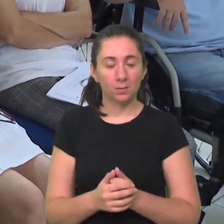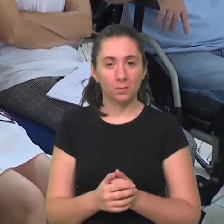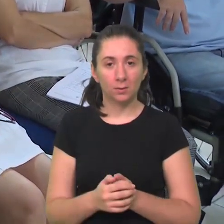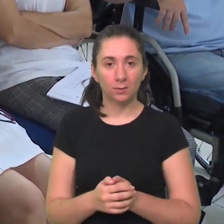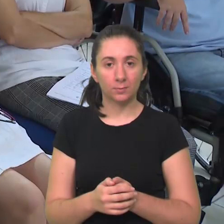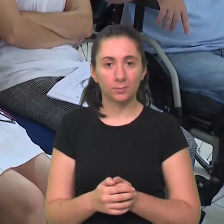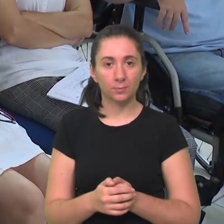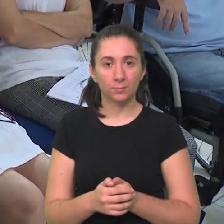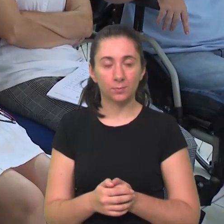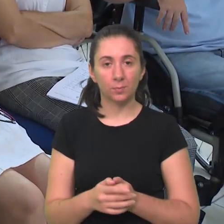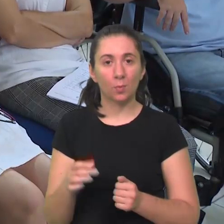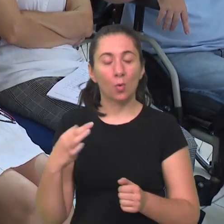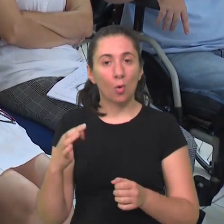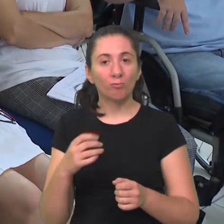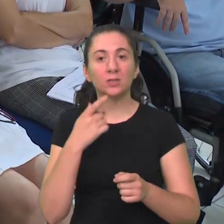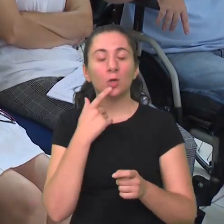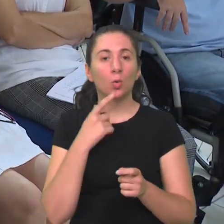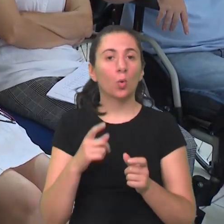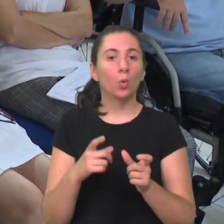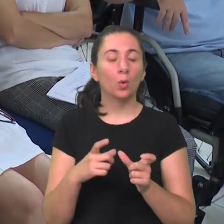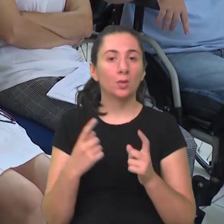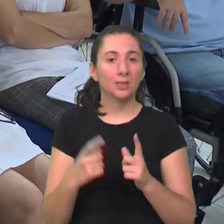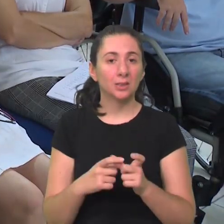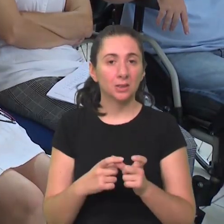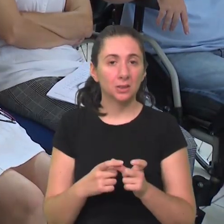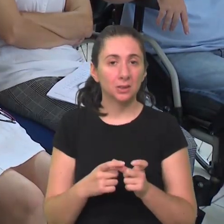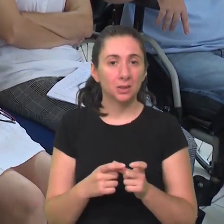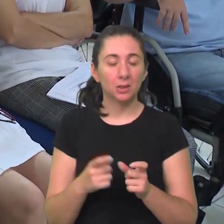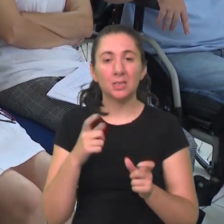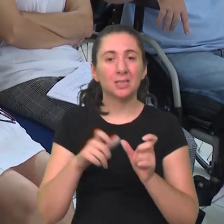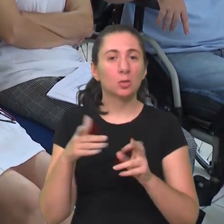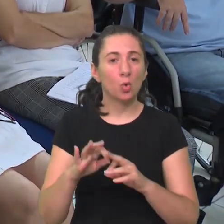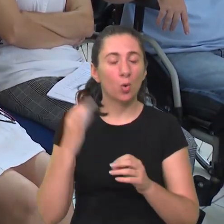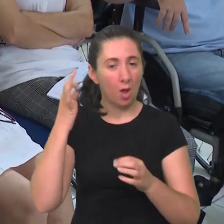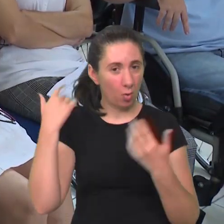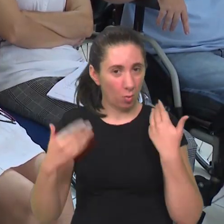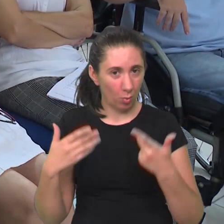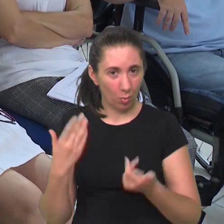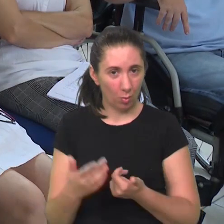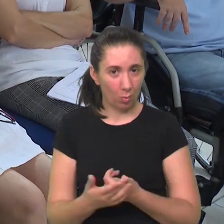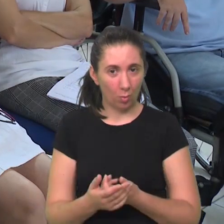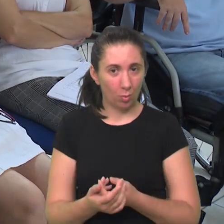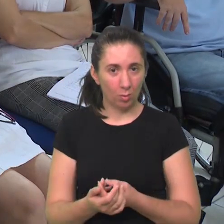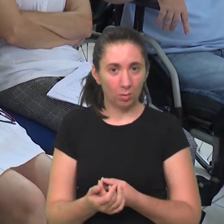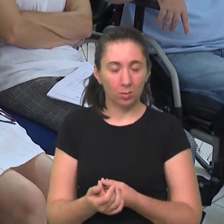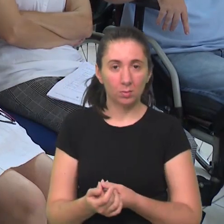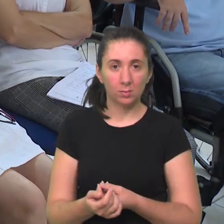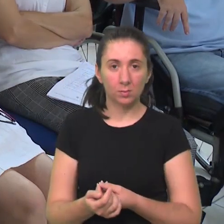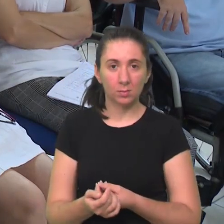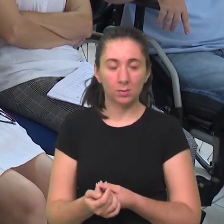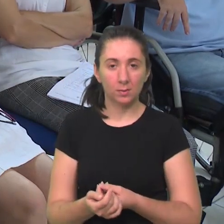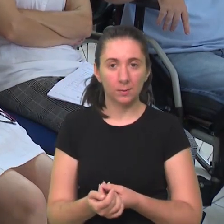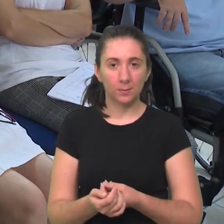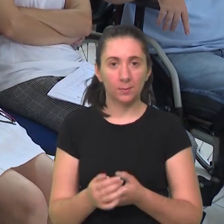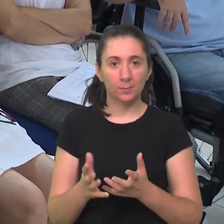Dobro, sigurno ovisi i u kojem se, u kojoj se sezoni to događalo. Ne znam, dobro, pogledala sam tamo, tamo